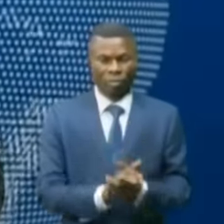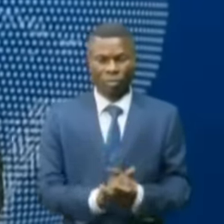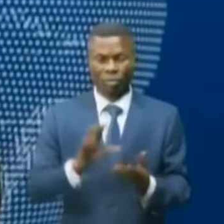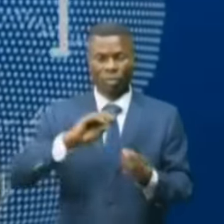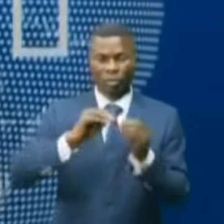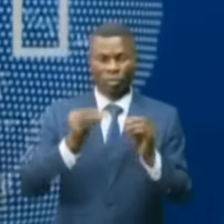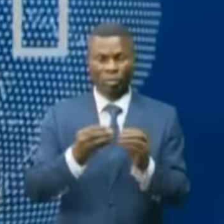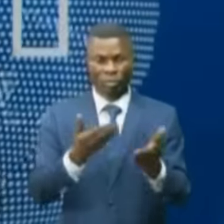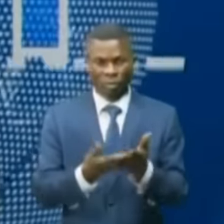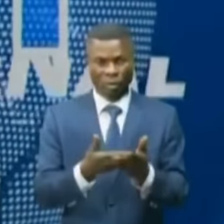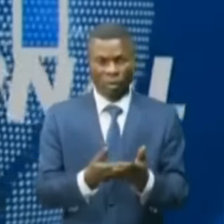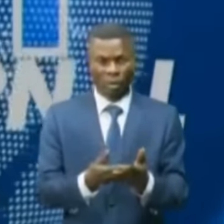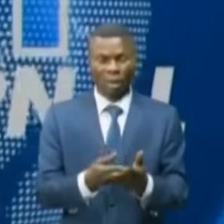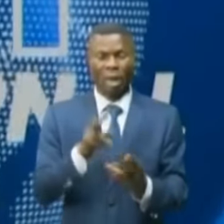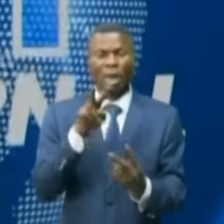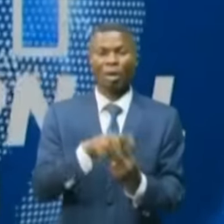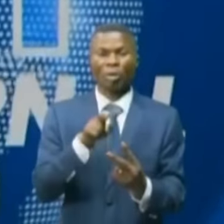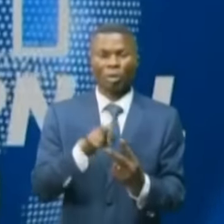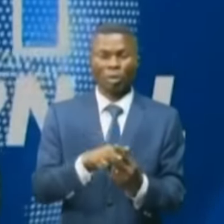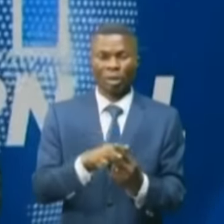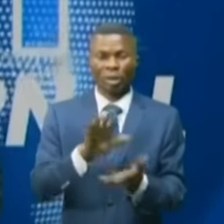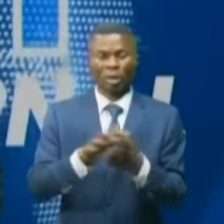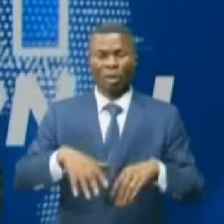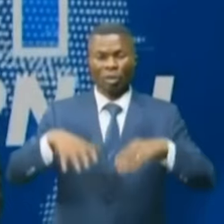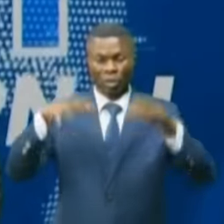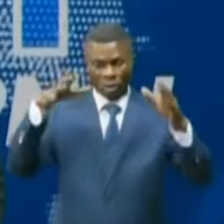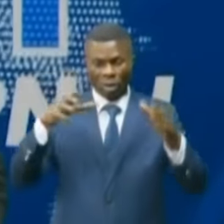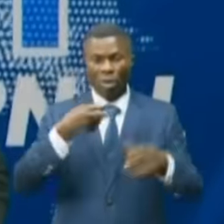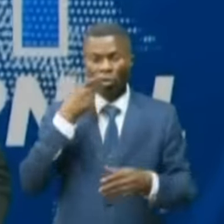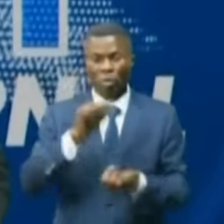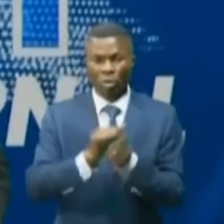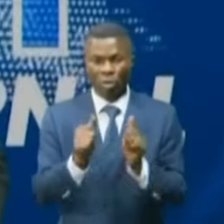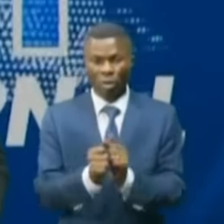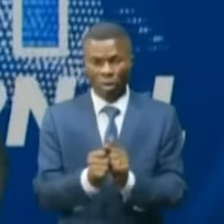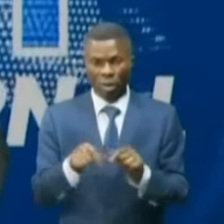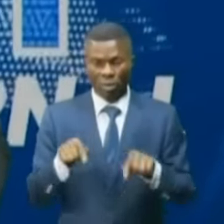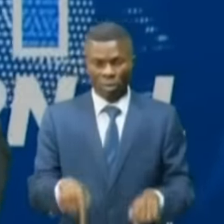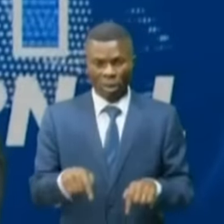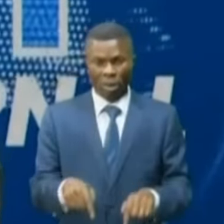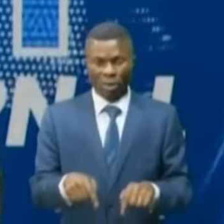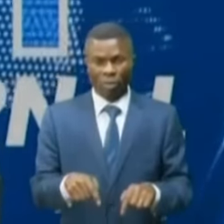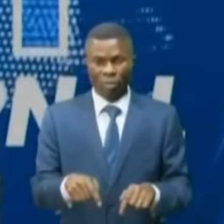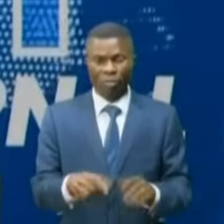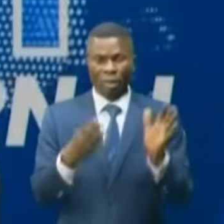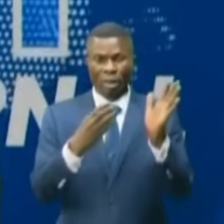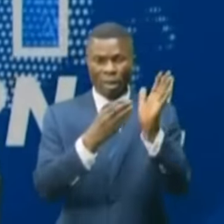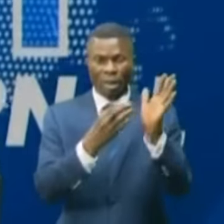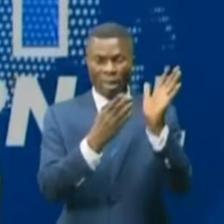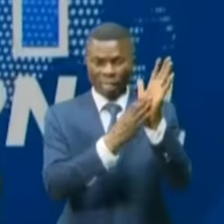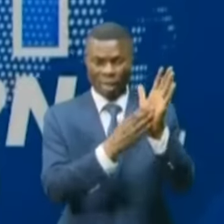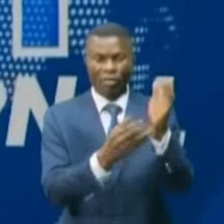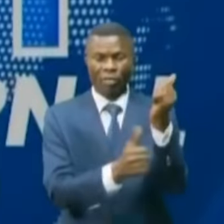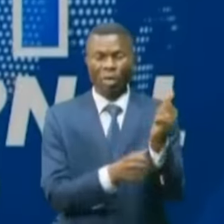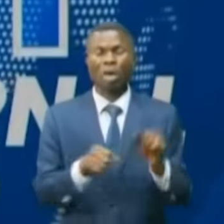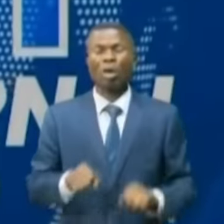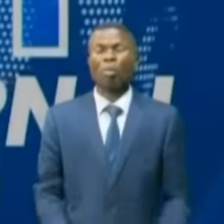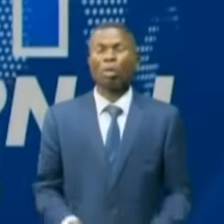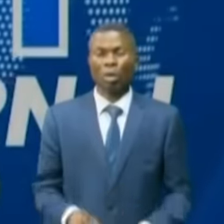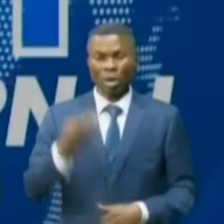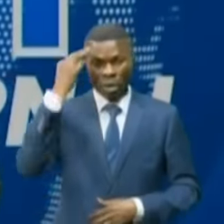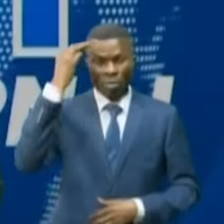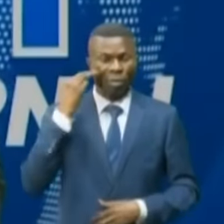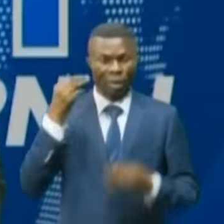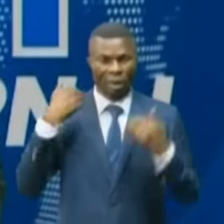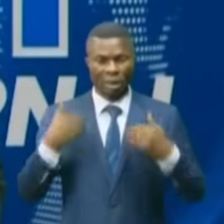bilan, hélas provisoire, vient de s'alourdir. On parle en cet instant de 9 morts, à en croire le ministre de la